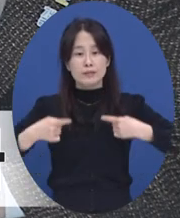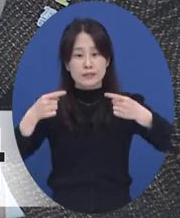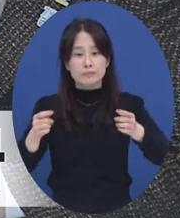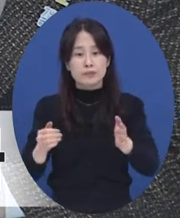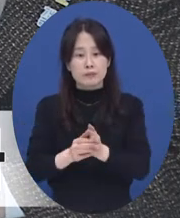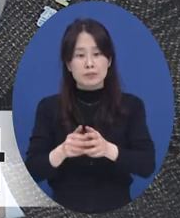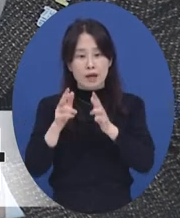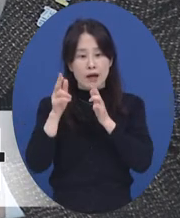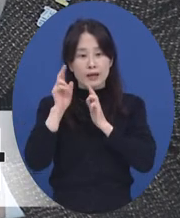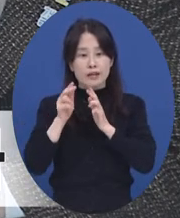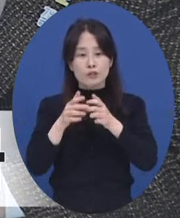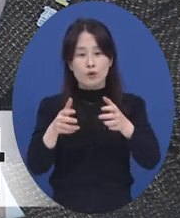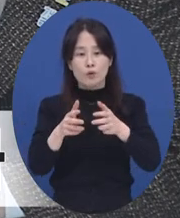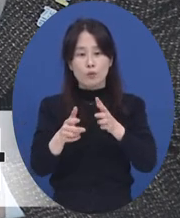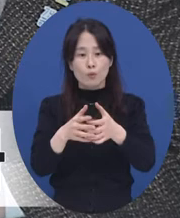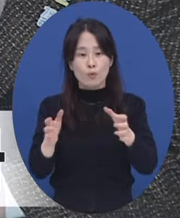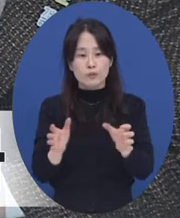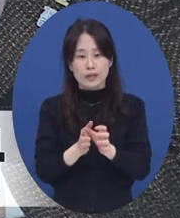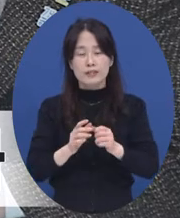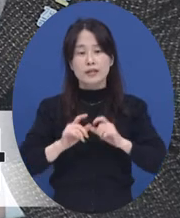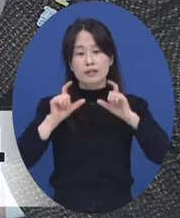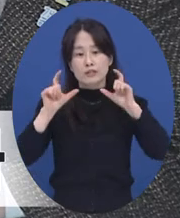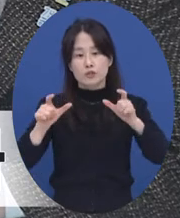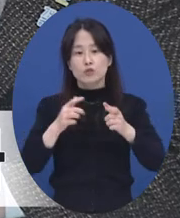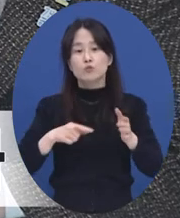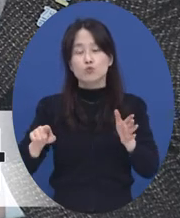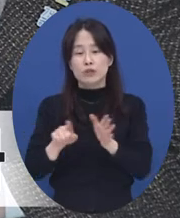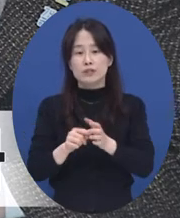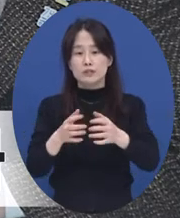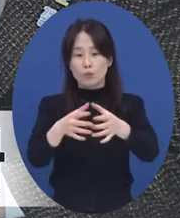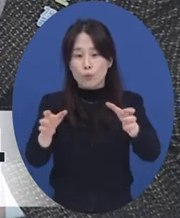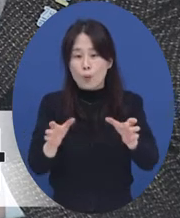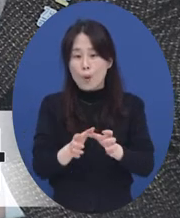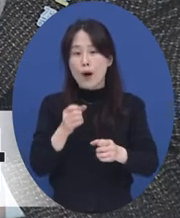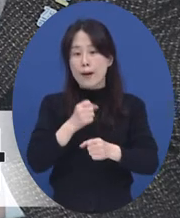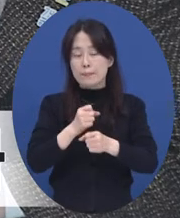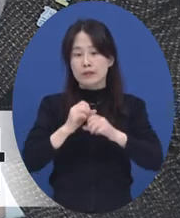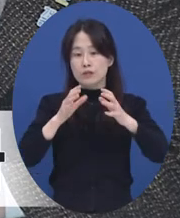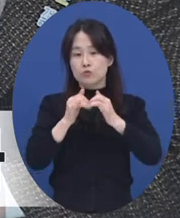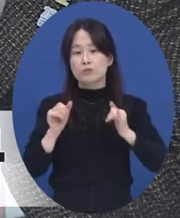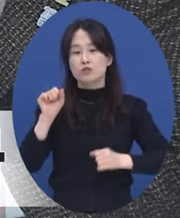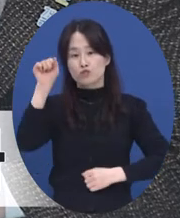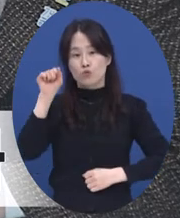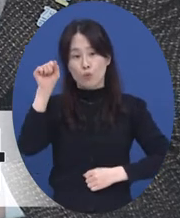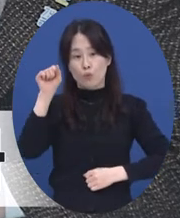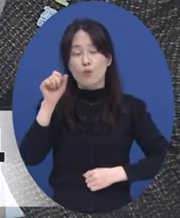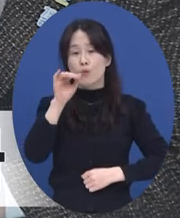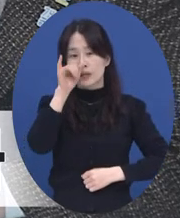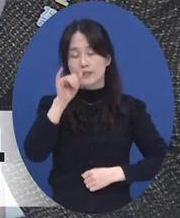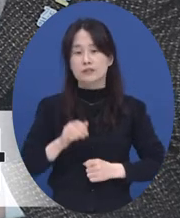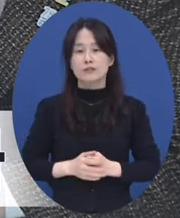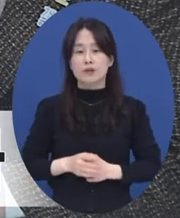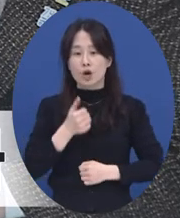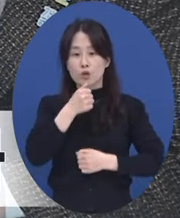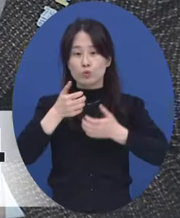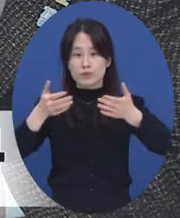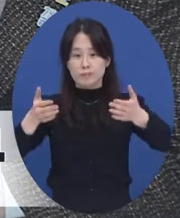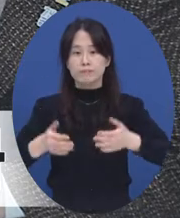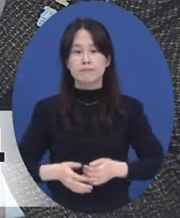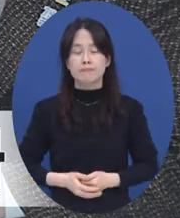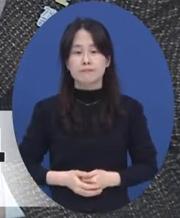개성공단 재개 선언을 위한 연대회의 를 만들어 범 국민 운동을 펼 치자는 건데요 경기 주 tv 김태희 기자의